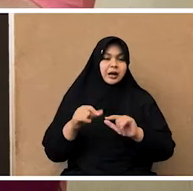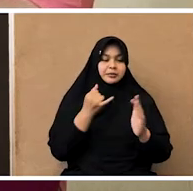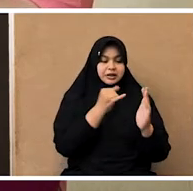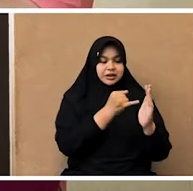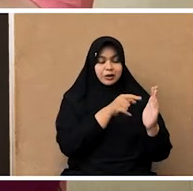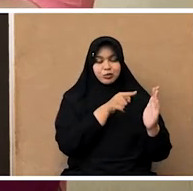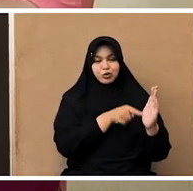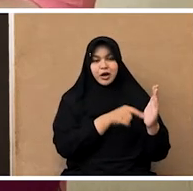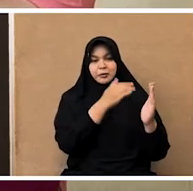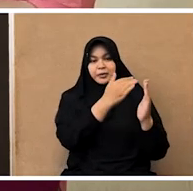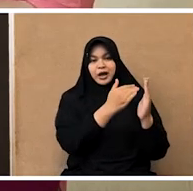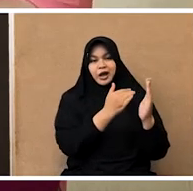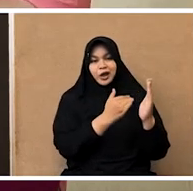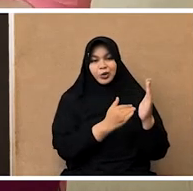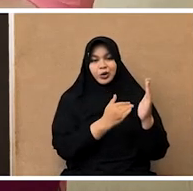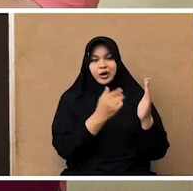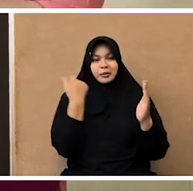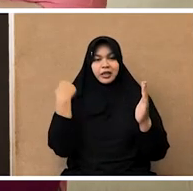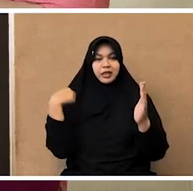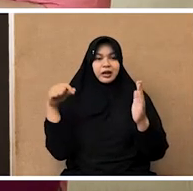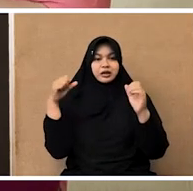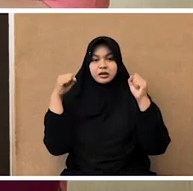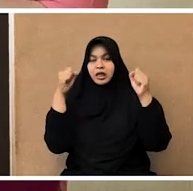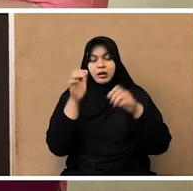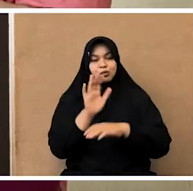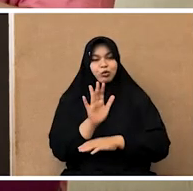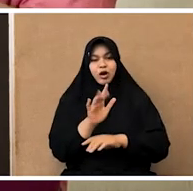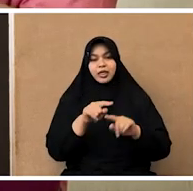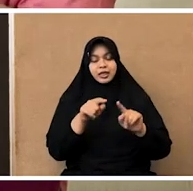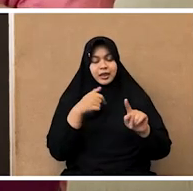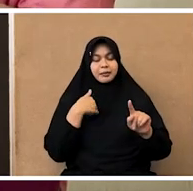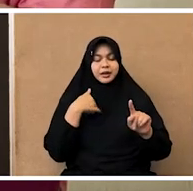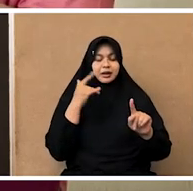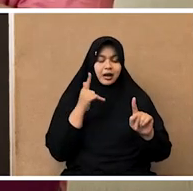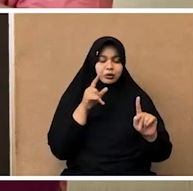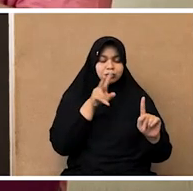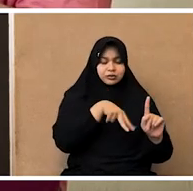Permenkes 77 ini jadi ada pemeriksaannya tetapi karena apa